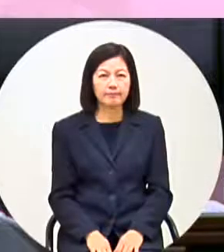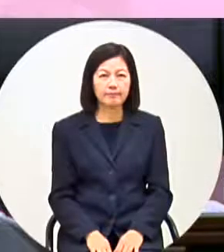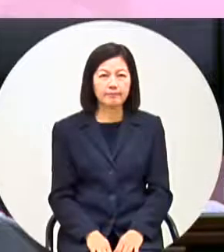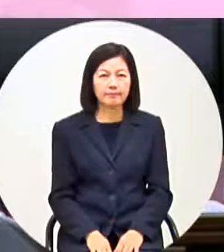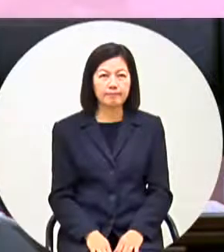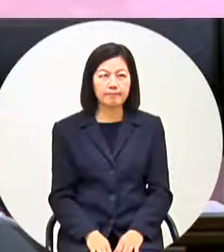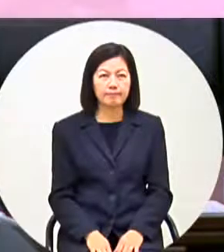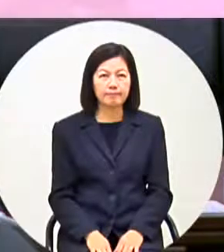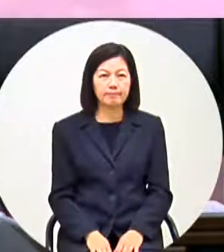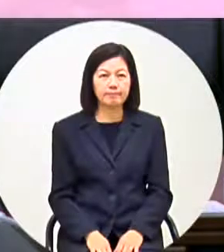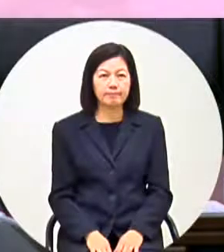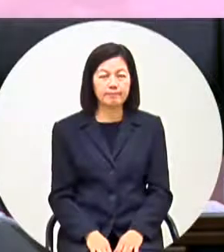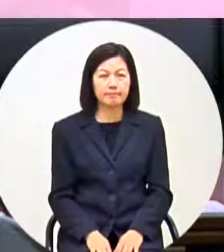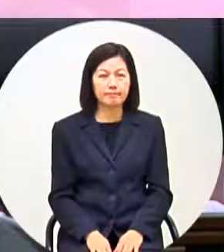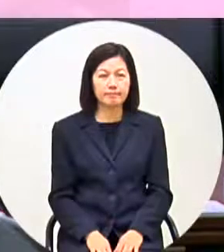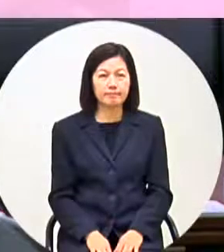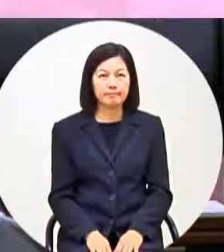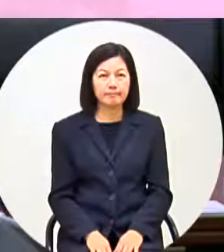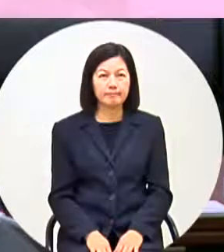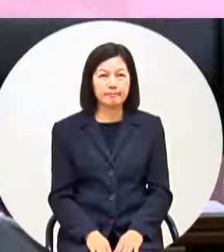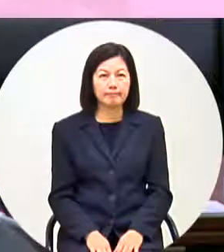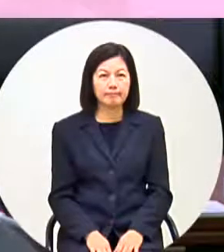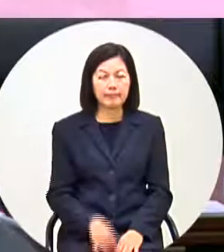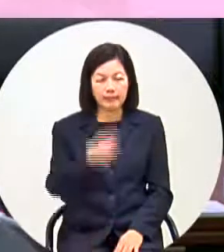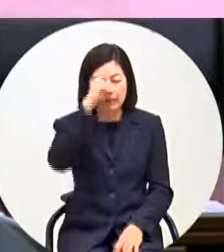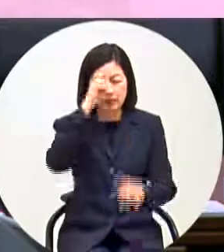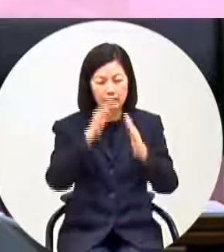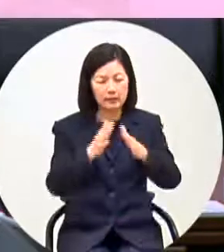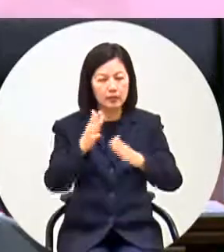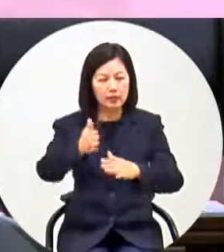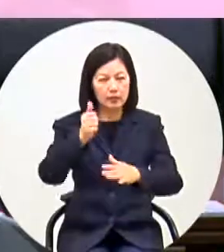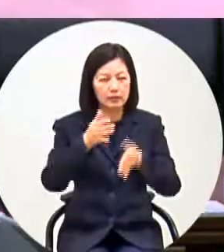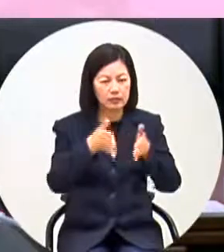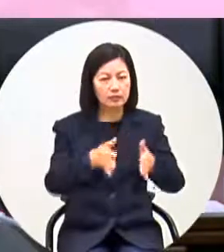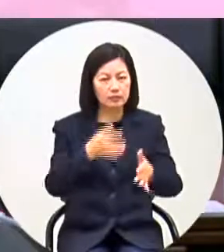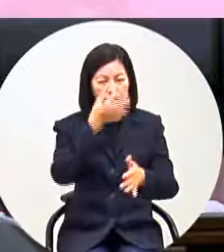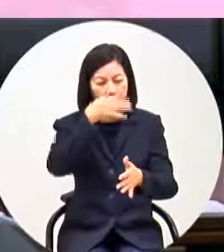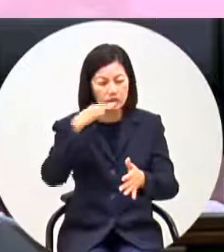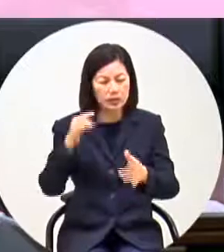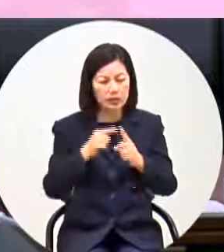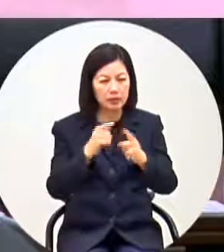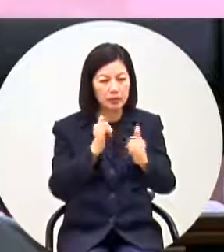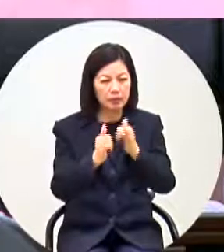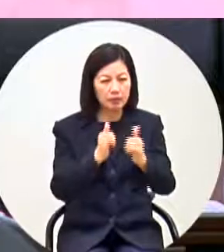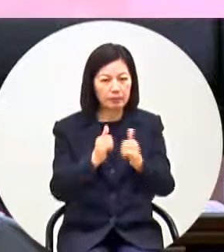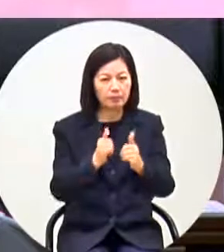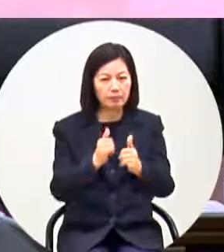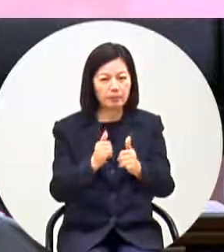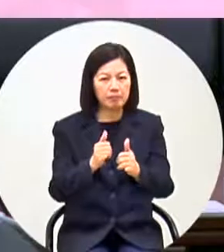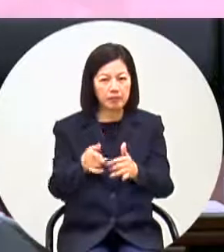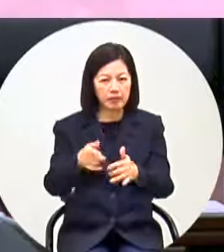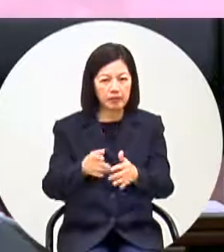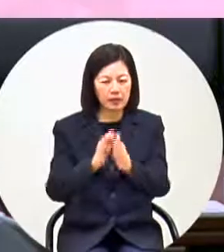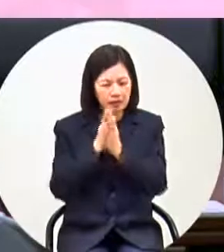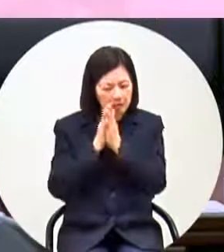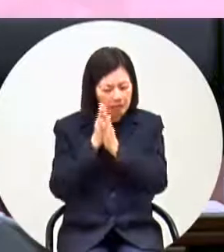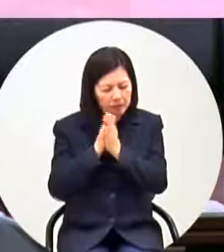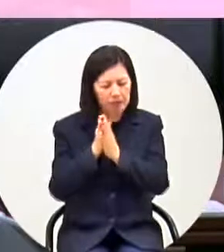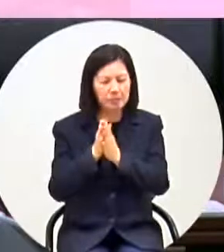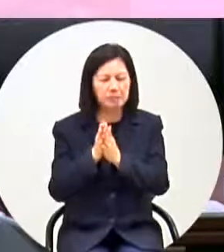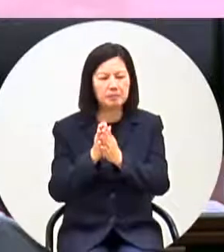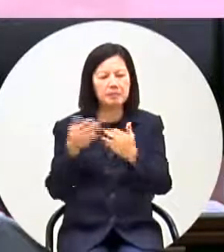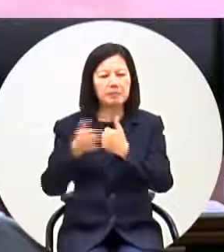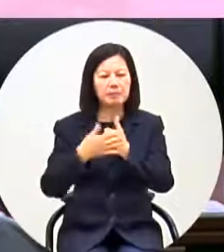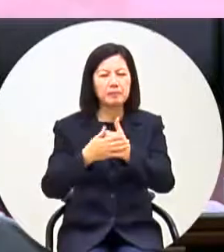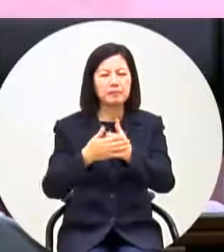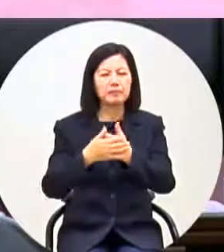针对我们凤山市民哦，特别一个请命了，请命了哈。所以本身是讲，